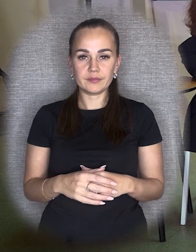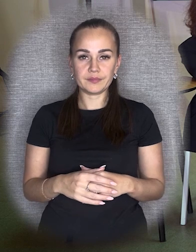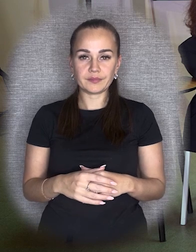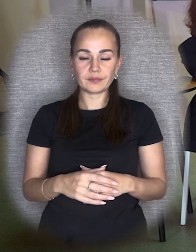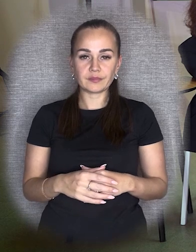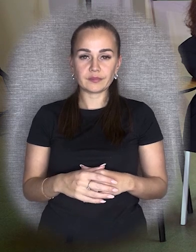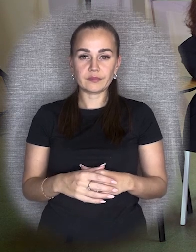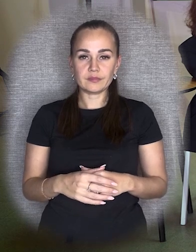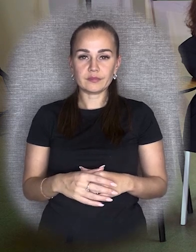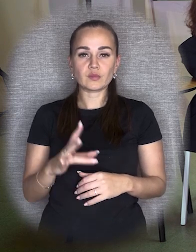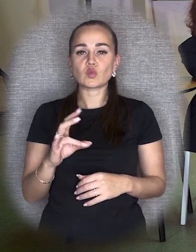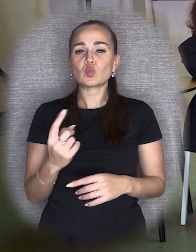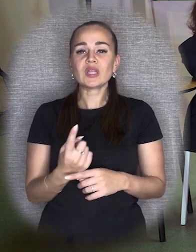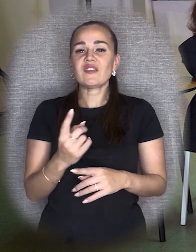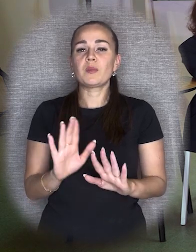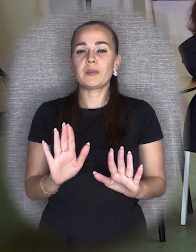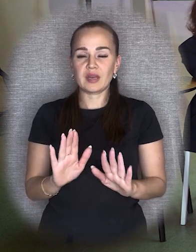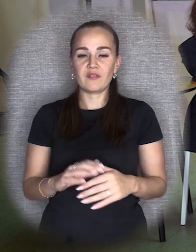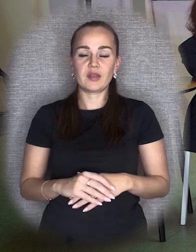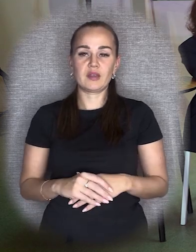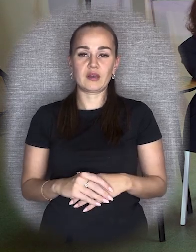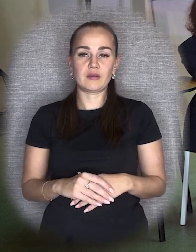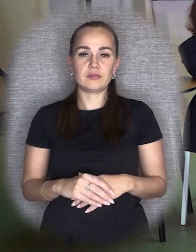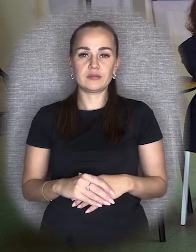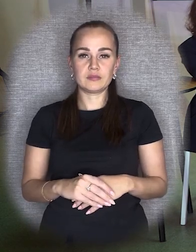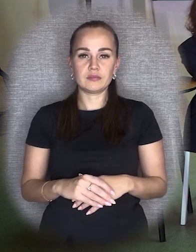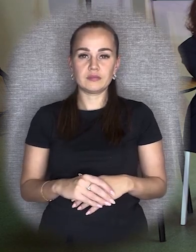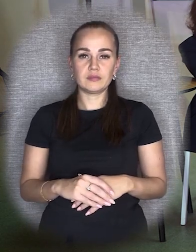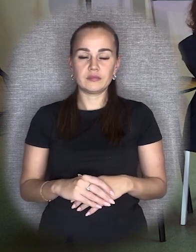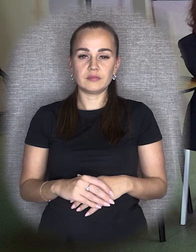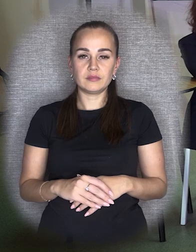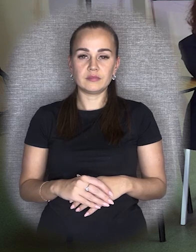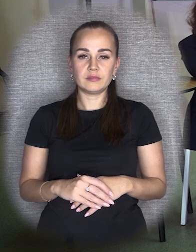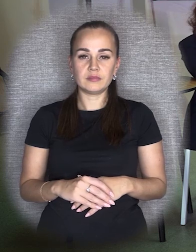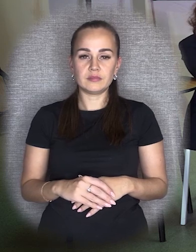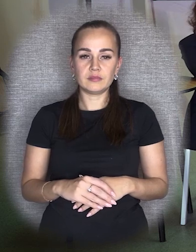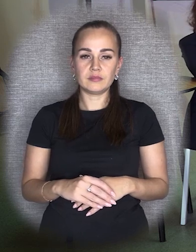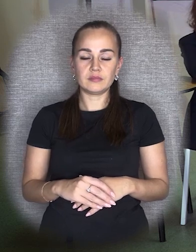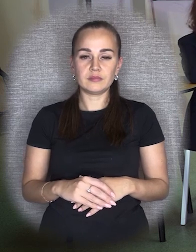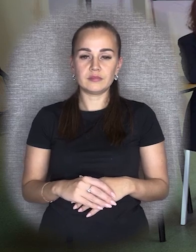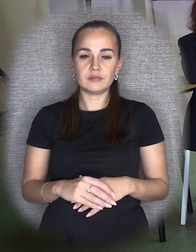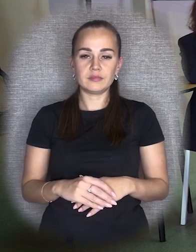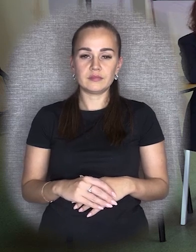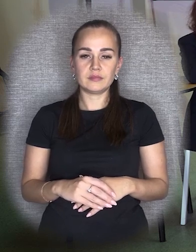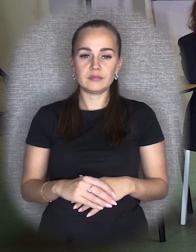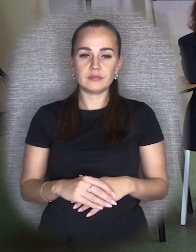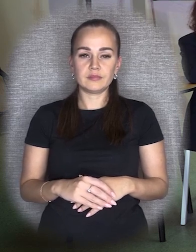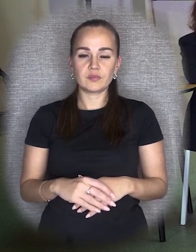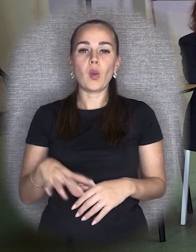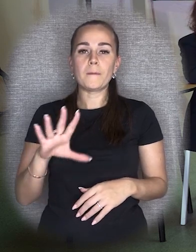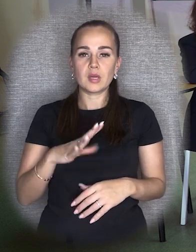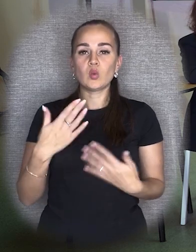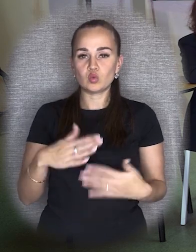Ну, наверное, не впервые. У меня была выставка, я ее оформлял для Юрия Купера в Юсуповском дворце.